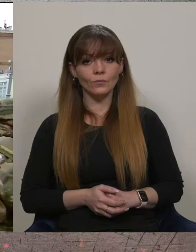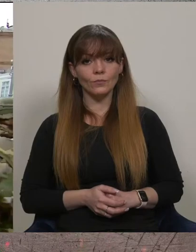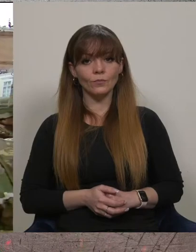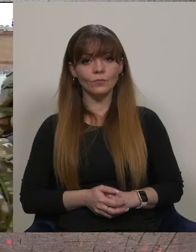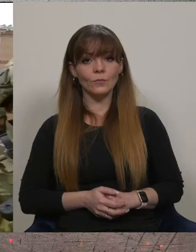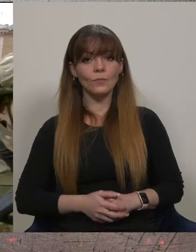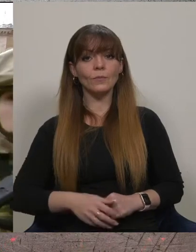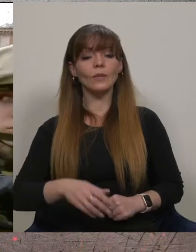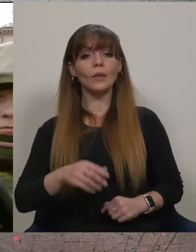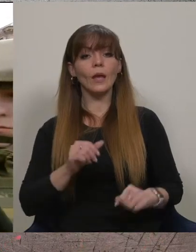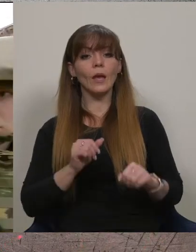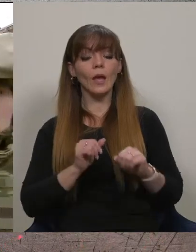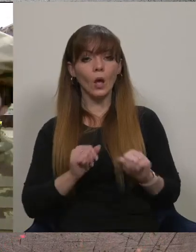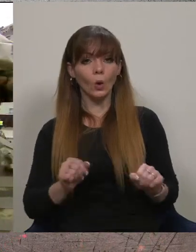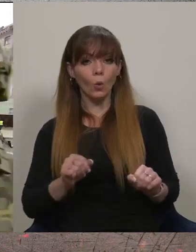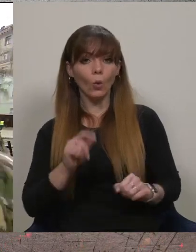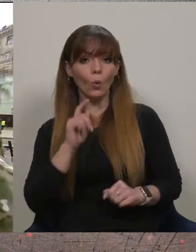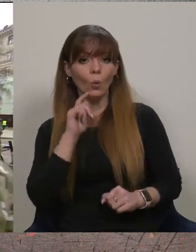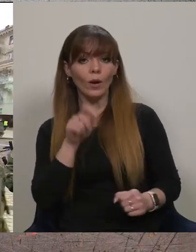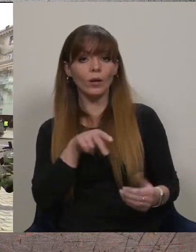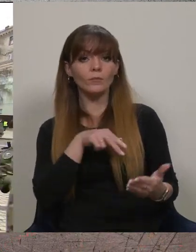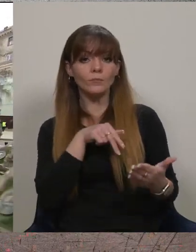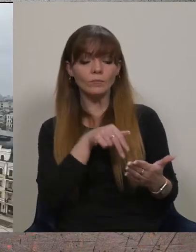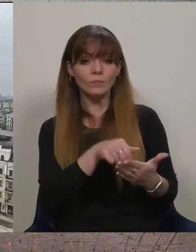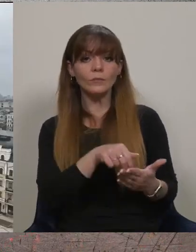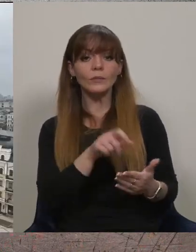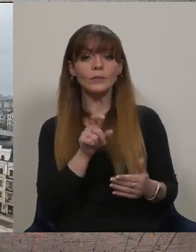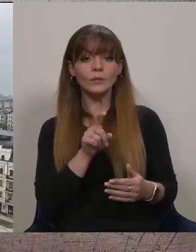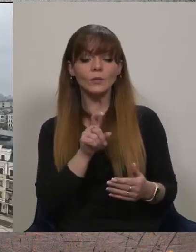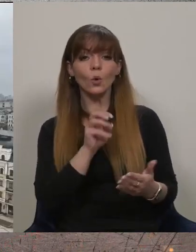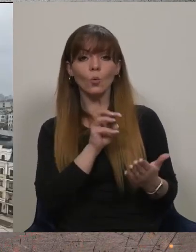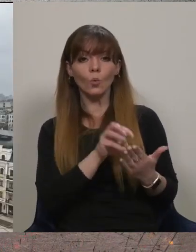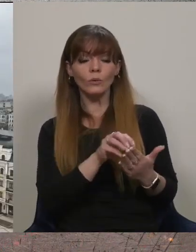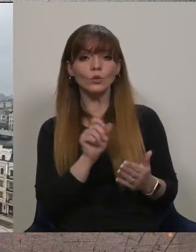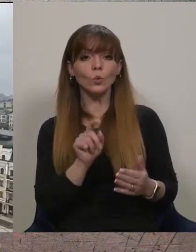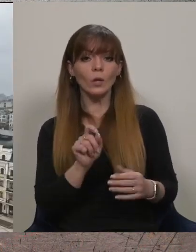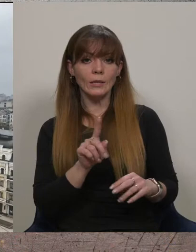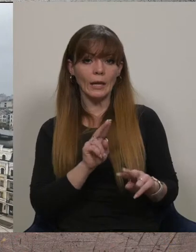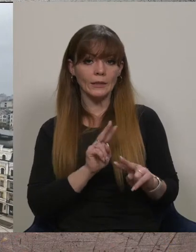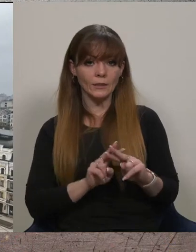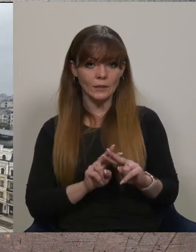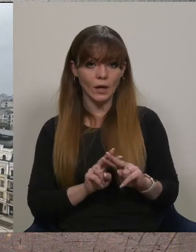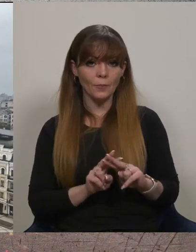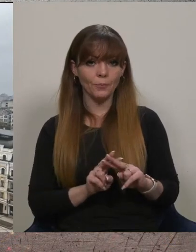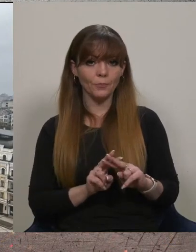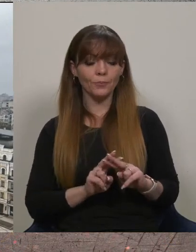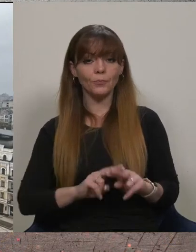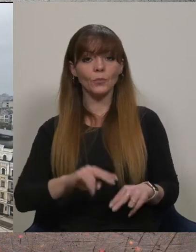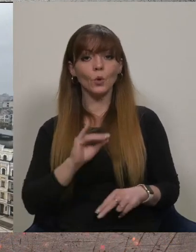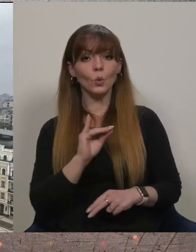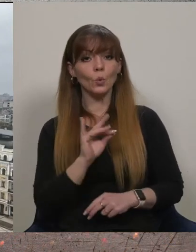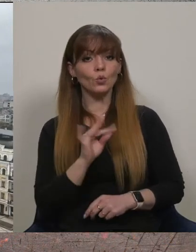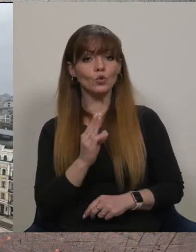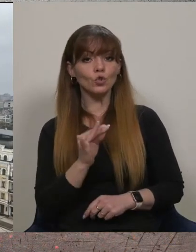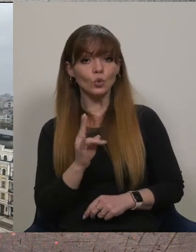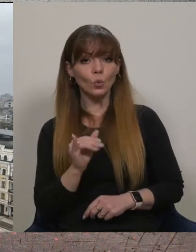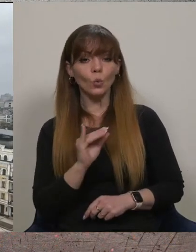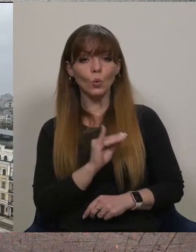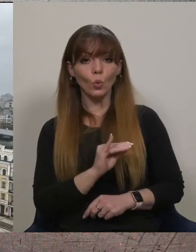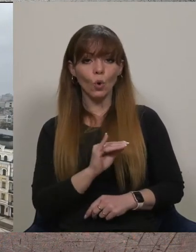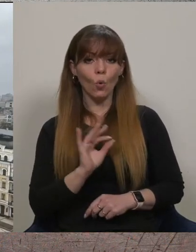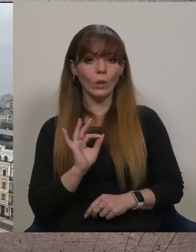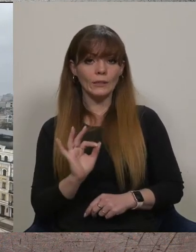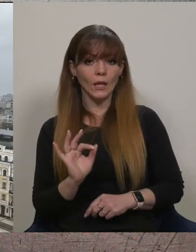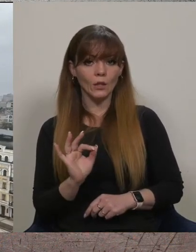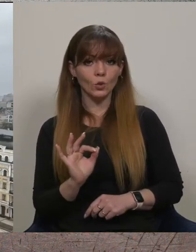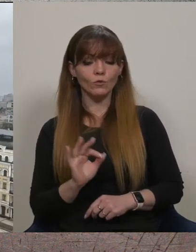Присвоєно звання Герой України з удостоєнням ордена Золота Зірка Юрщику Юрію